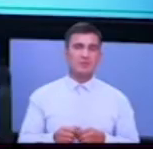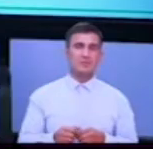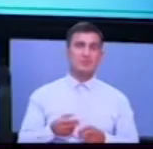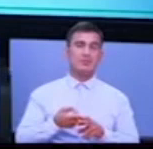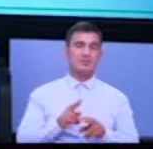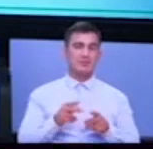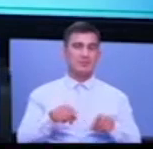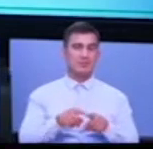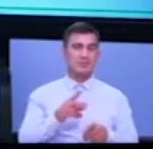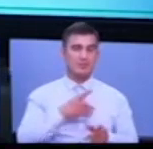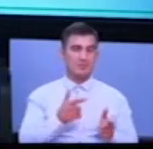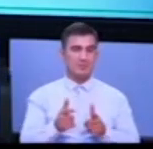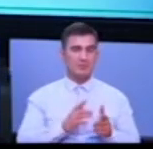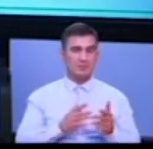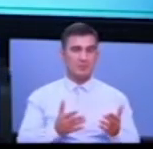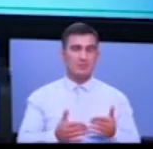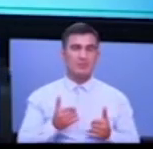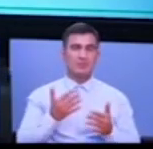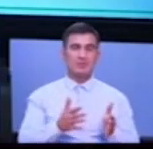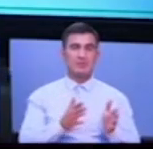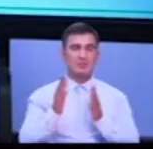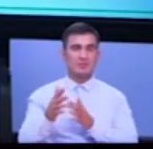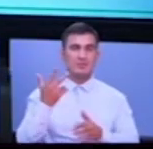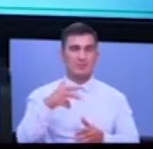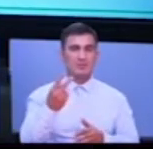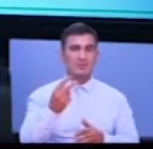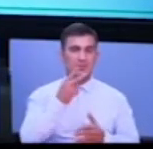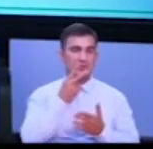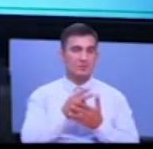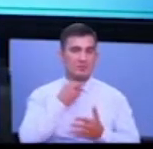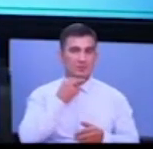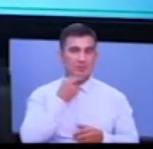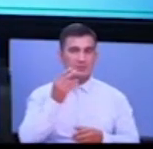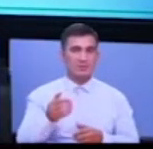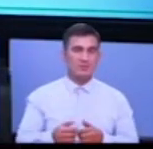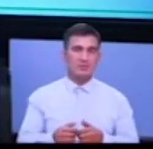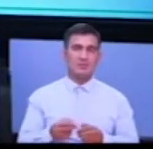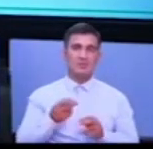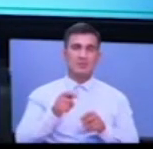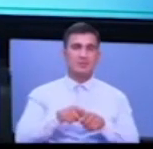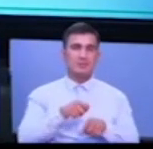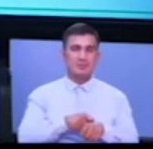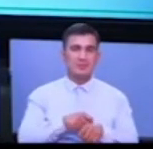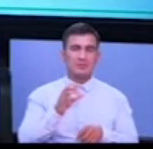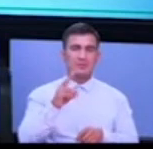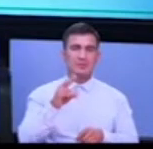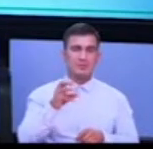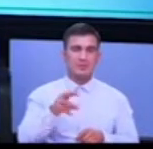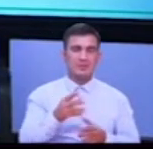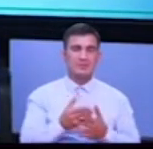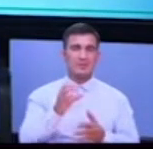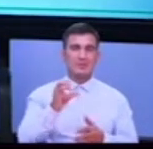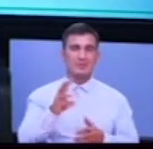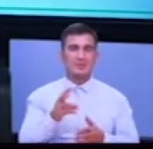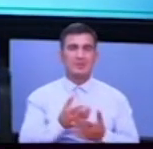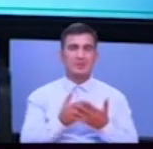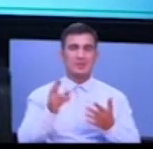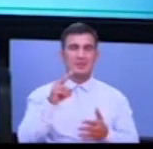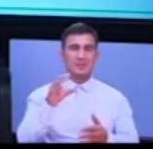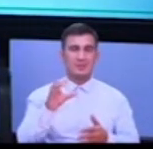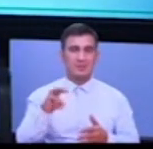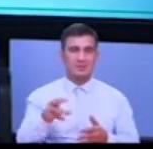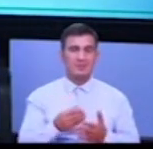Mana bu topshiriqni ham bajarib oldik. Endi esa 32-chi masalaga o'tamiz. Metr, desimetr va santimetrlarda